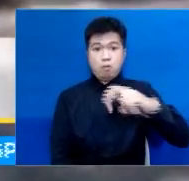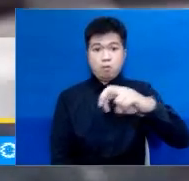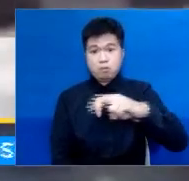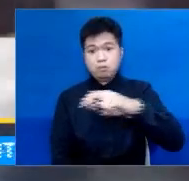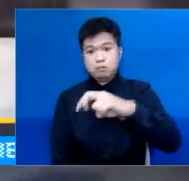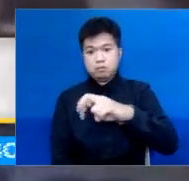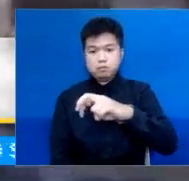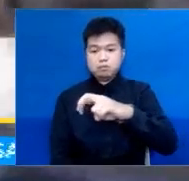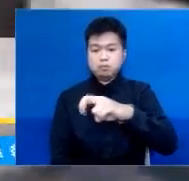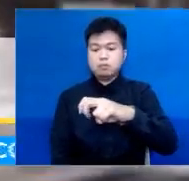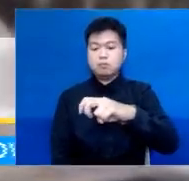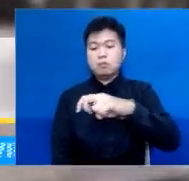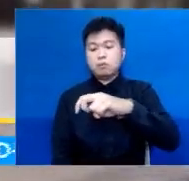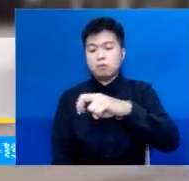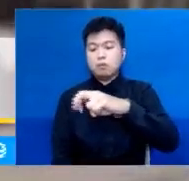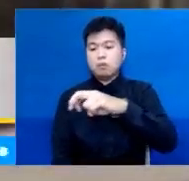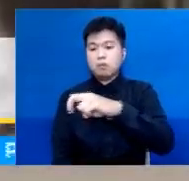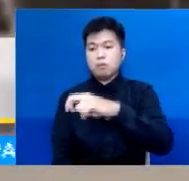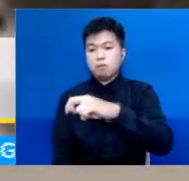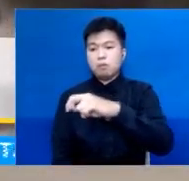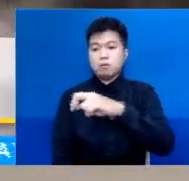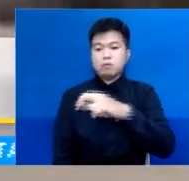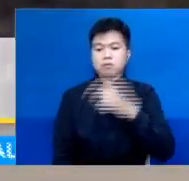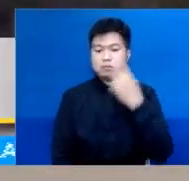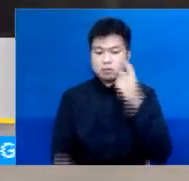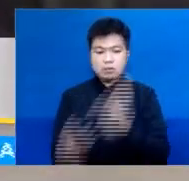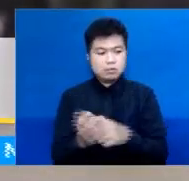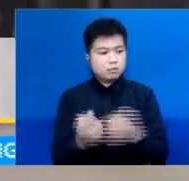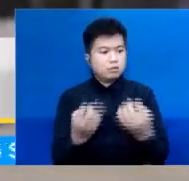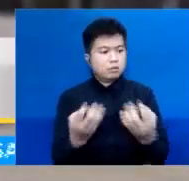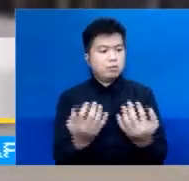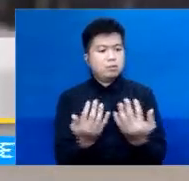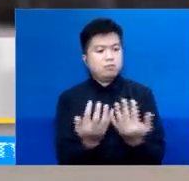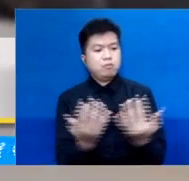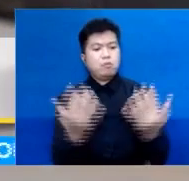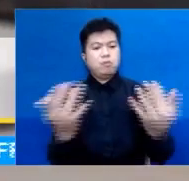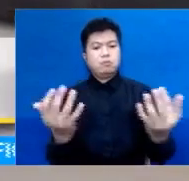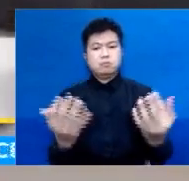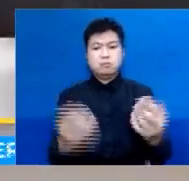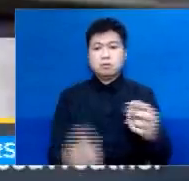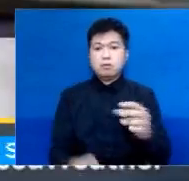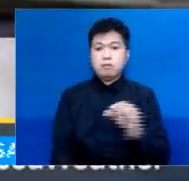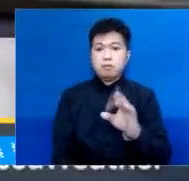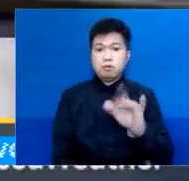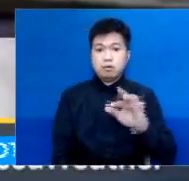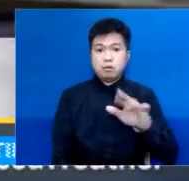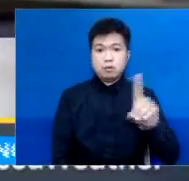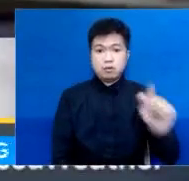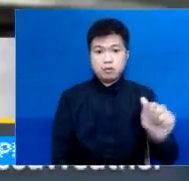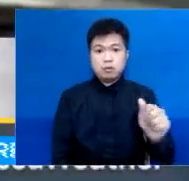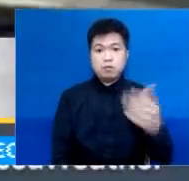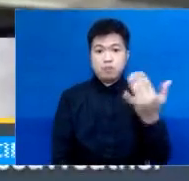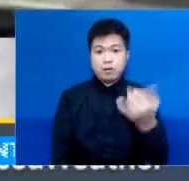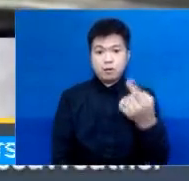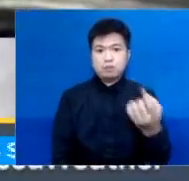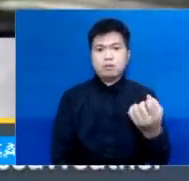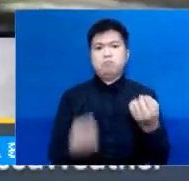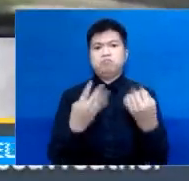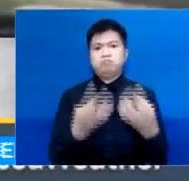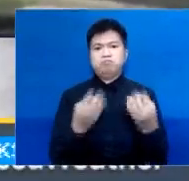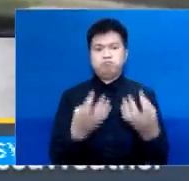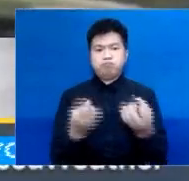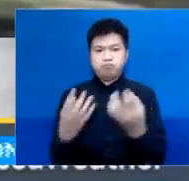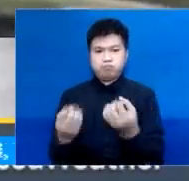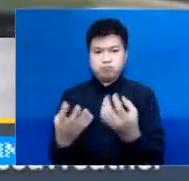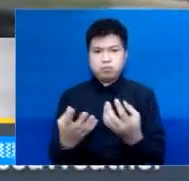ng mga taong nanonood sa kanya. Karaniwang matatagpuan ang mga buwaya sa Florida dahil Everglades at dami ng swamps na matatagpuan dito